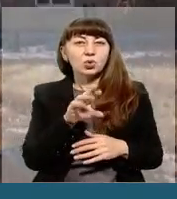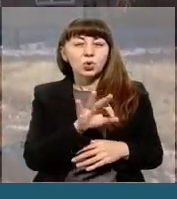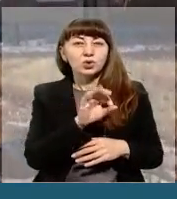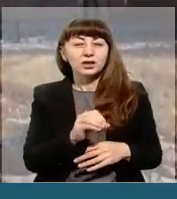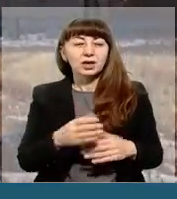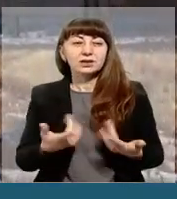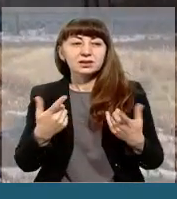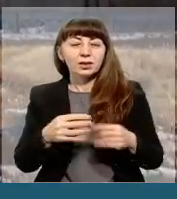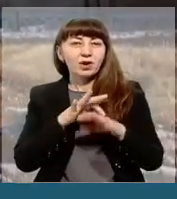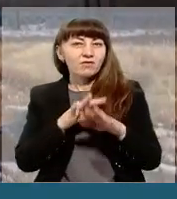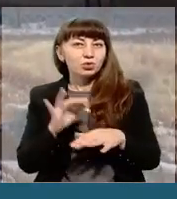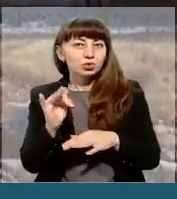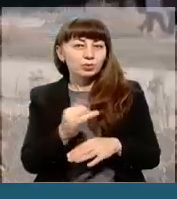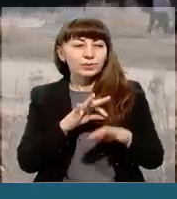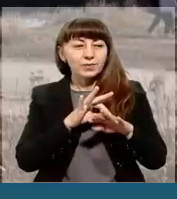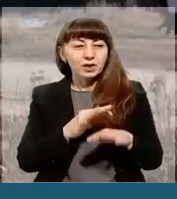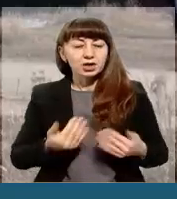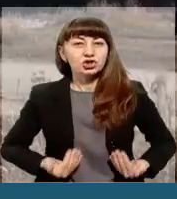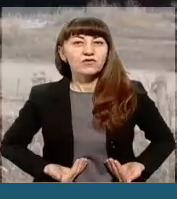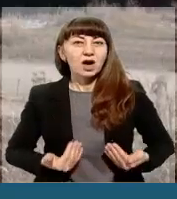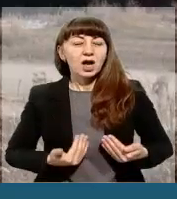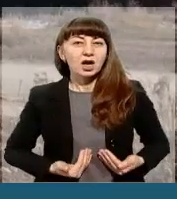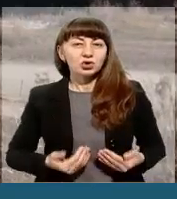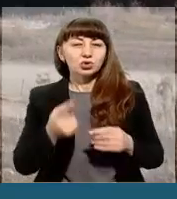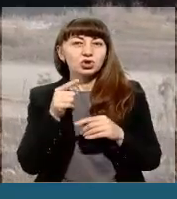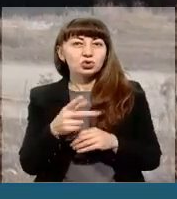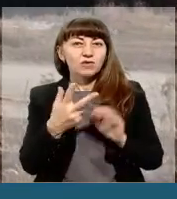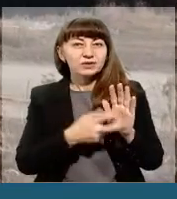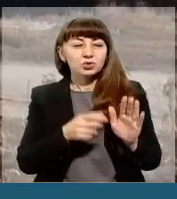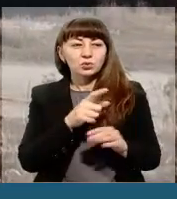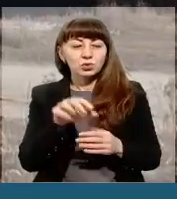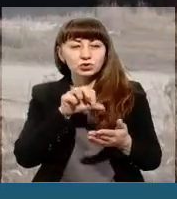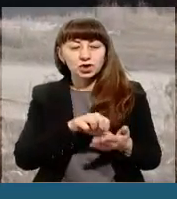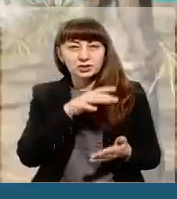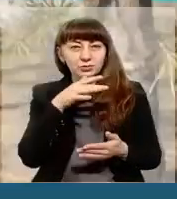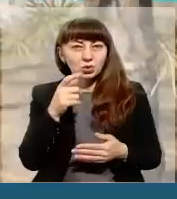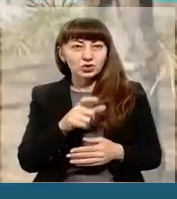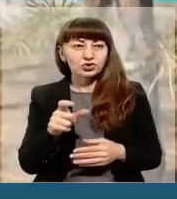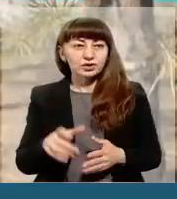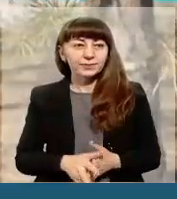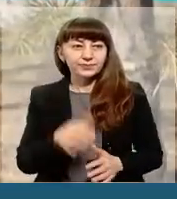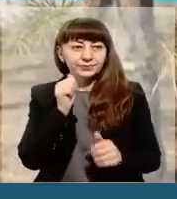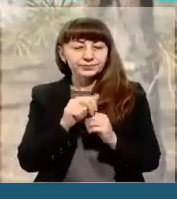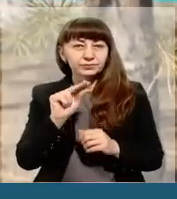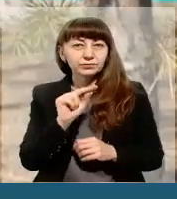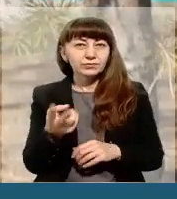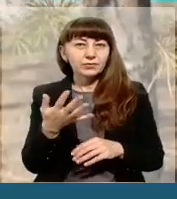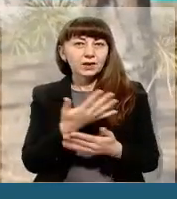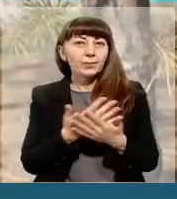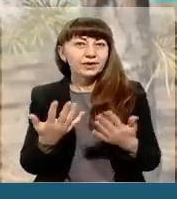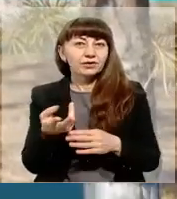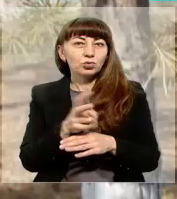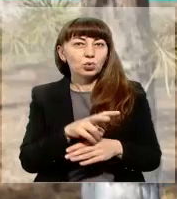субботник, проживают более 1800 жителей. Принять участие в акции отозвались многие. Каждый четверг мы выходим на